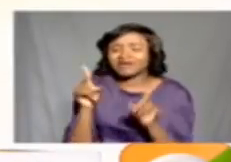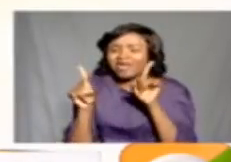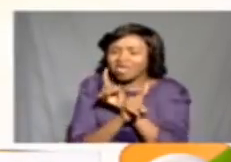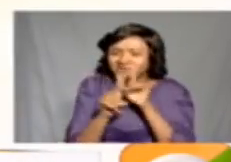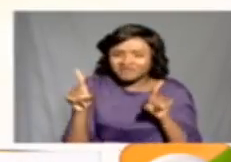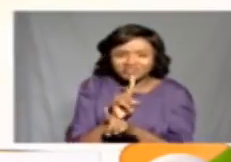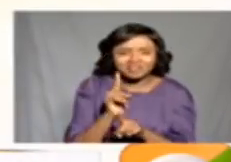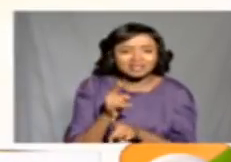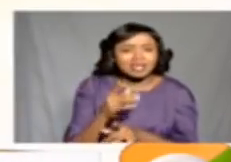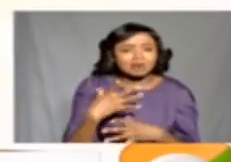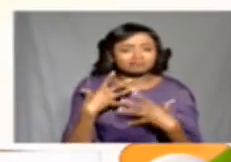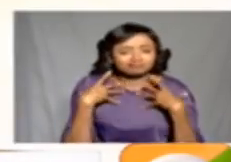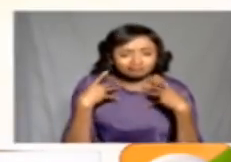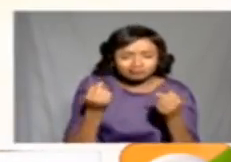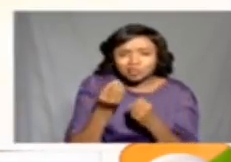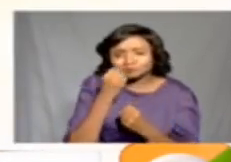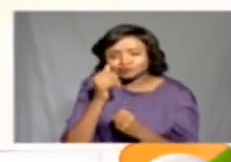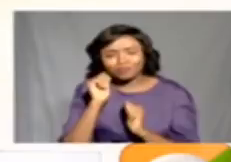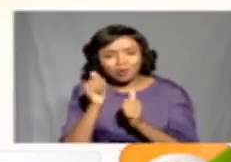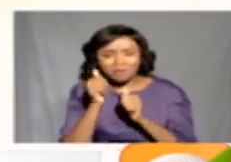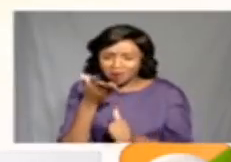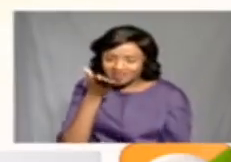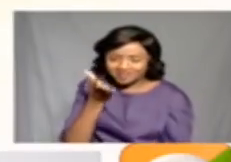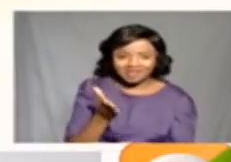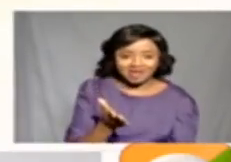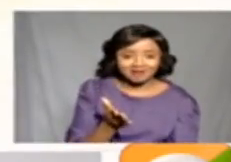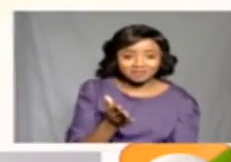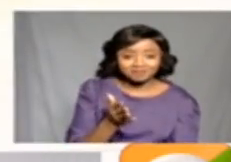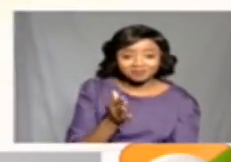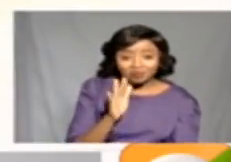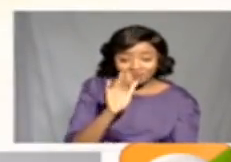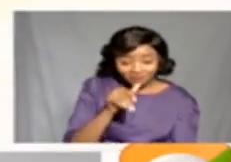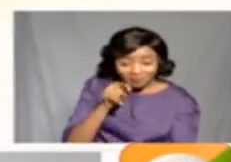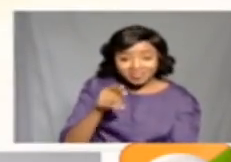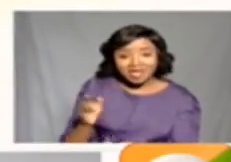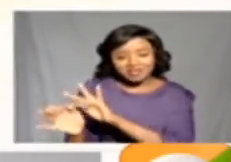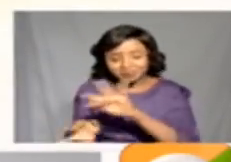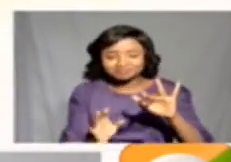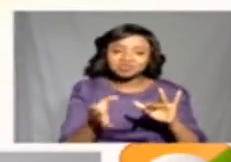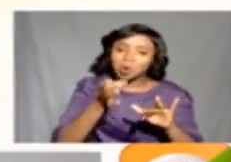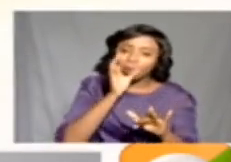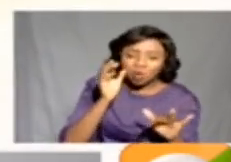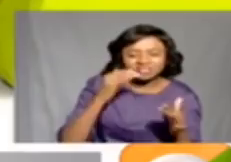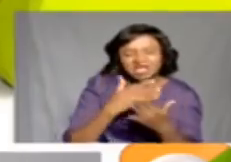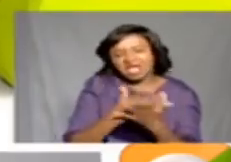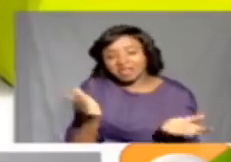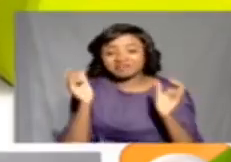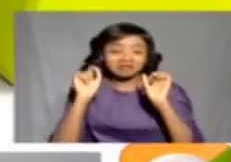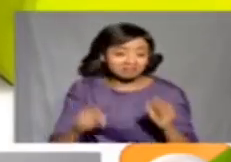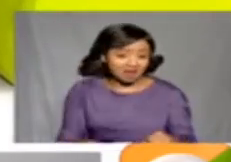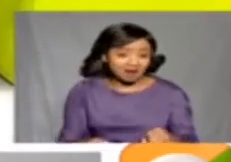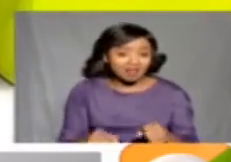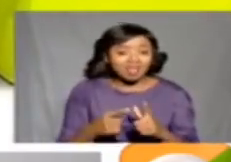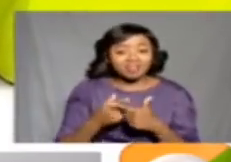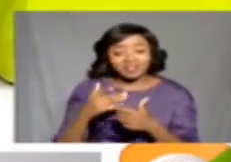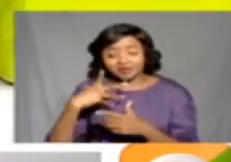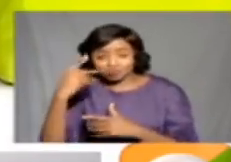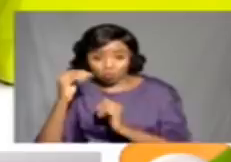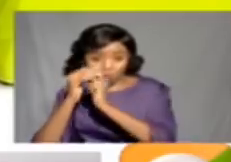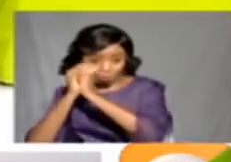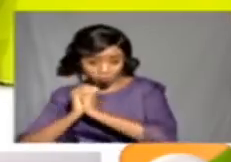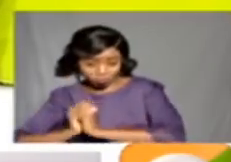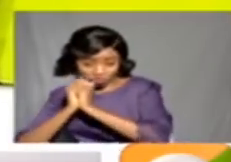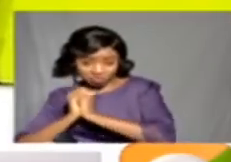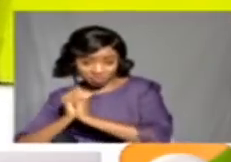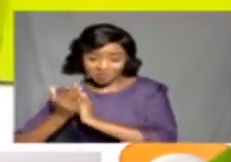na madini yote yanayohitajika kwenye mwili. Kwa hivyo tukimaliza hii sasa unaweza kunywa maji ukanywa kitu chochote kabla ya kwenda kuswali maghrib ndio urudi